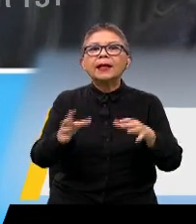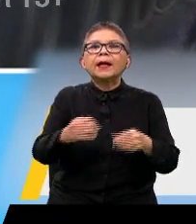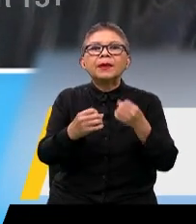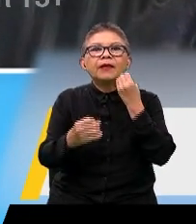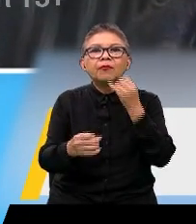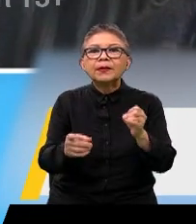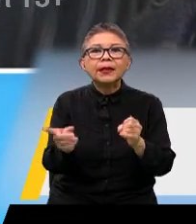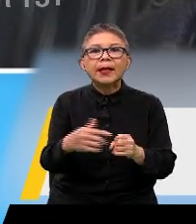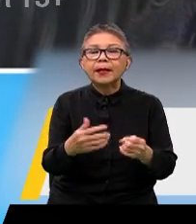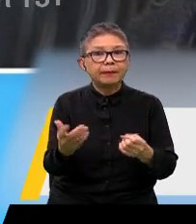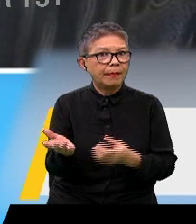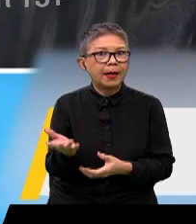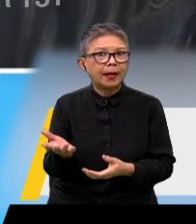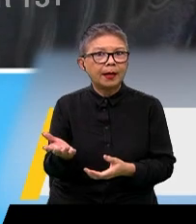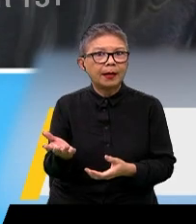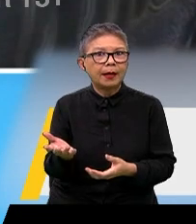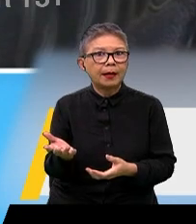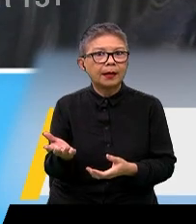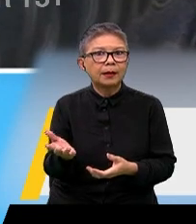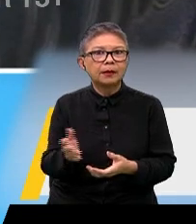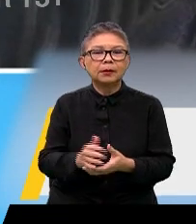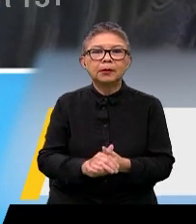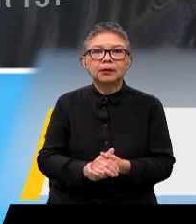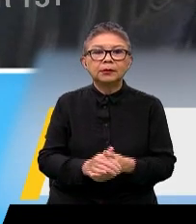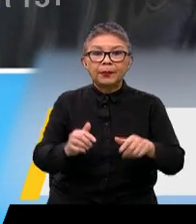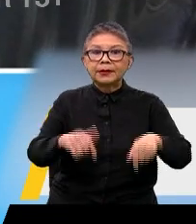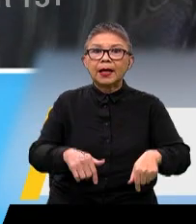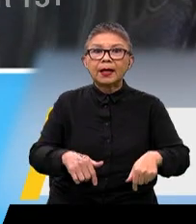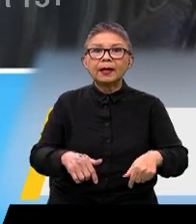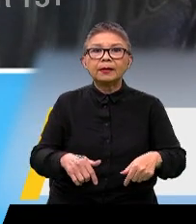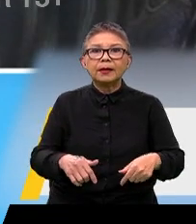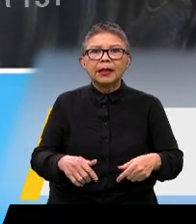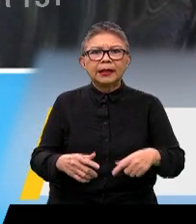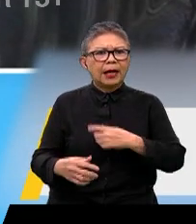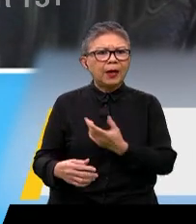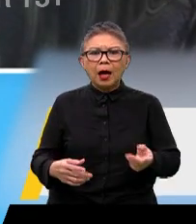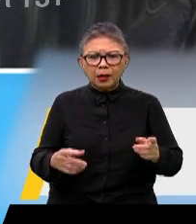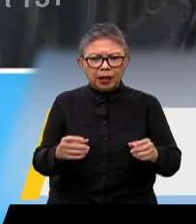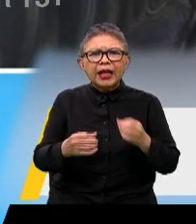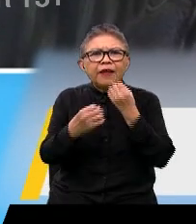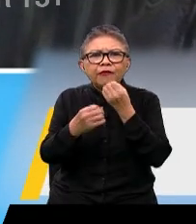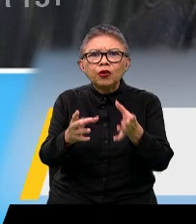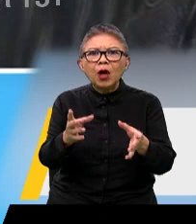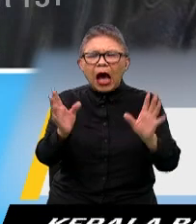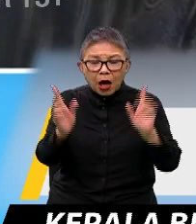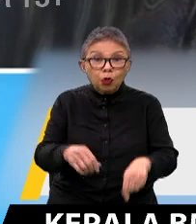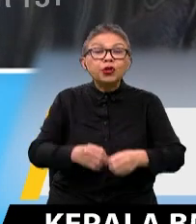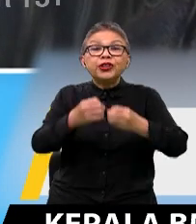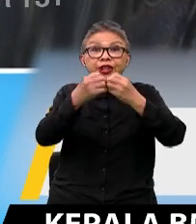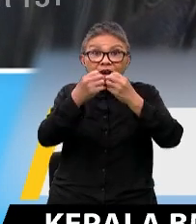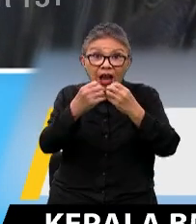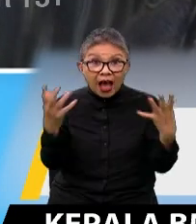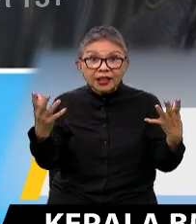ya? Mendapatkan info yang sampai sekarang kan kita butuh klarifikasi juga dari nanti